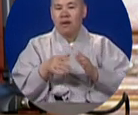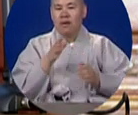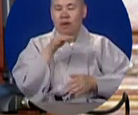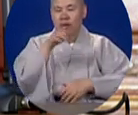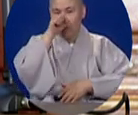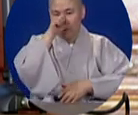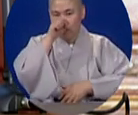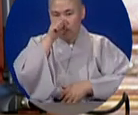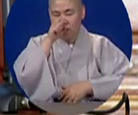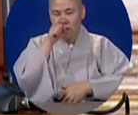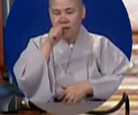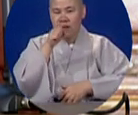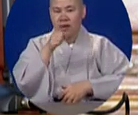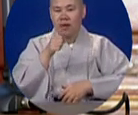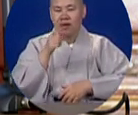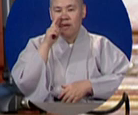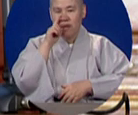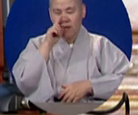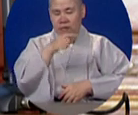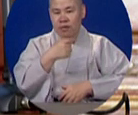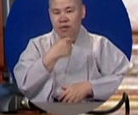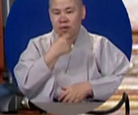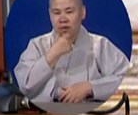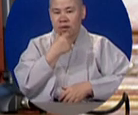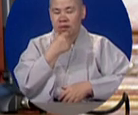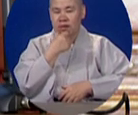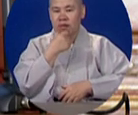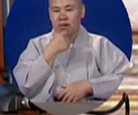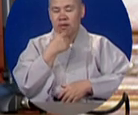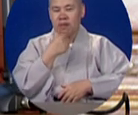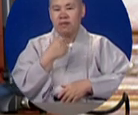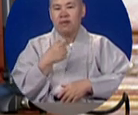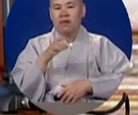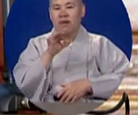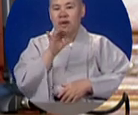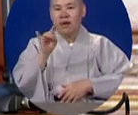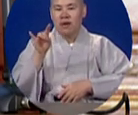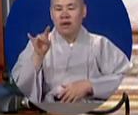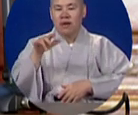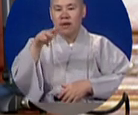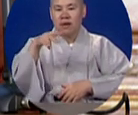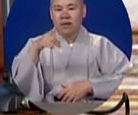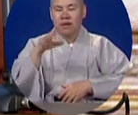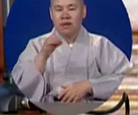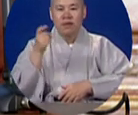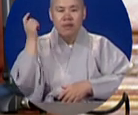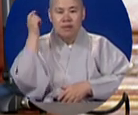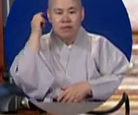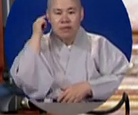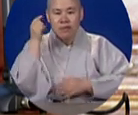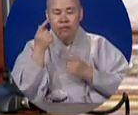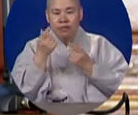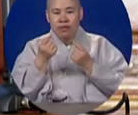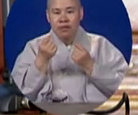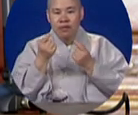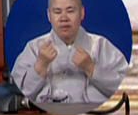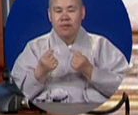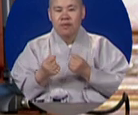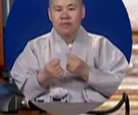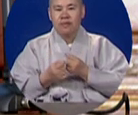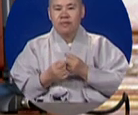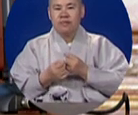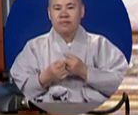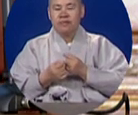집착하다든지 나쁘다고 싫어한다든지 그러면 그게 애정이거든요 듣는 것도 마찬가지고요 그래요